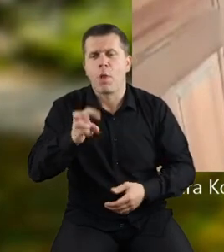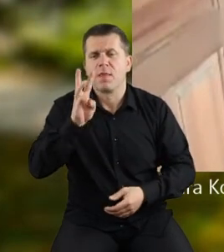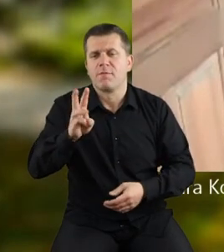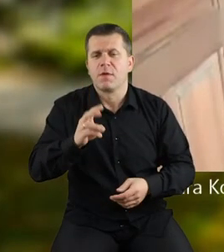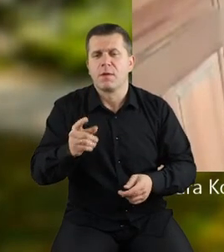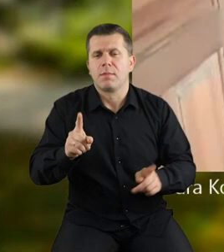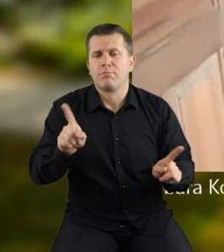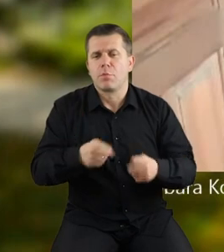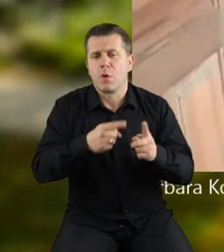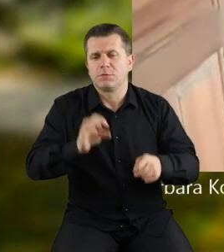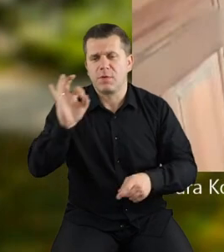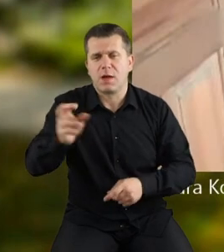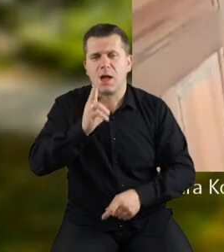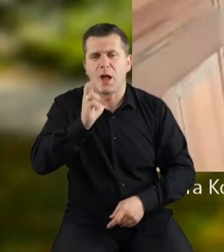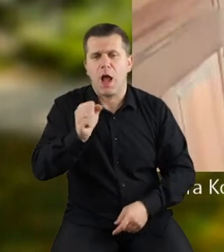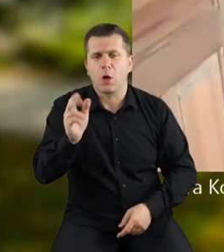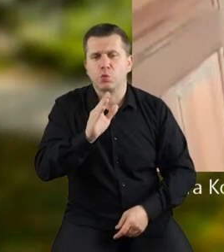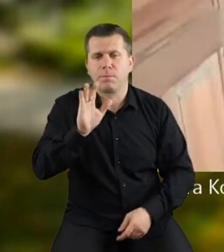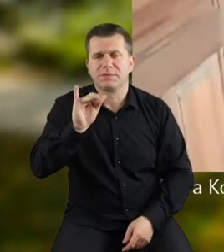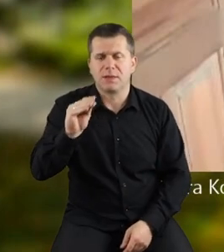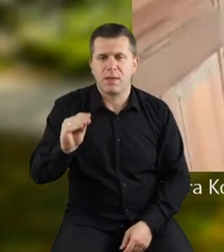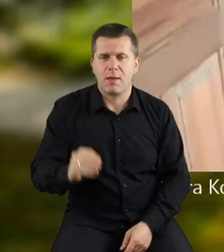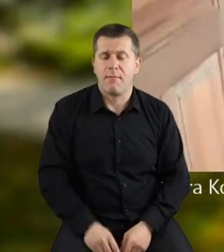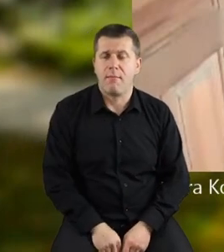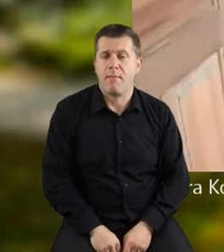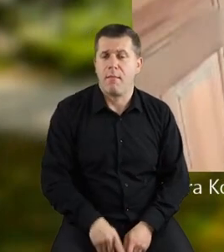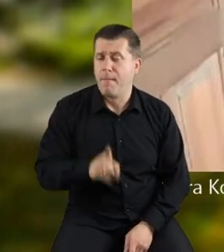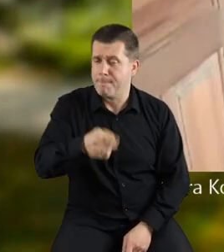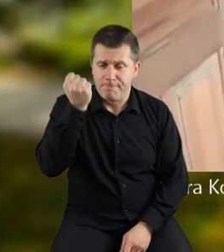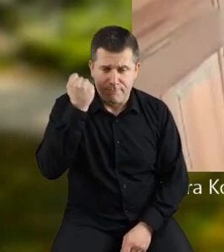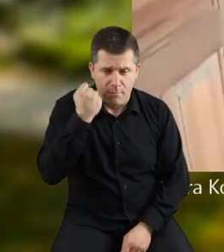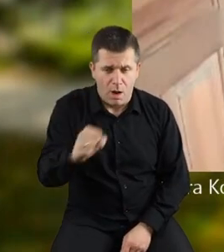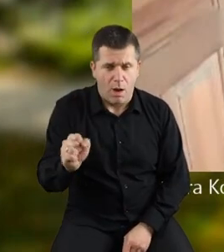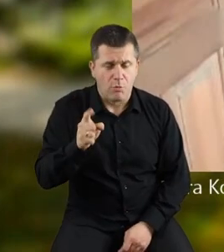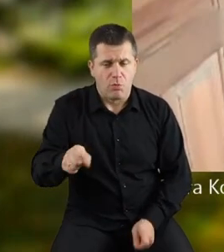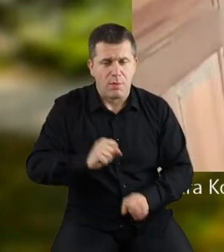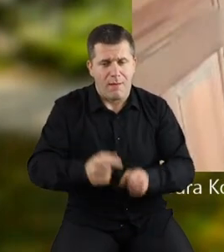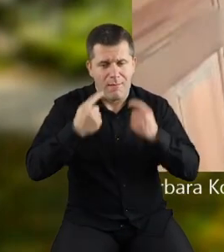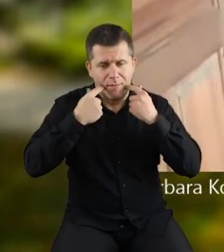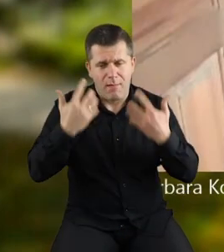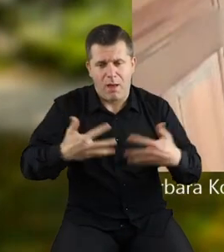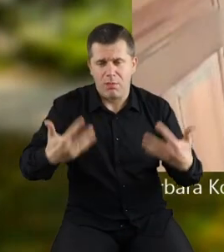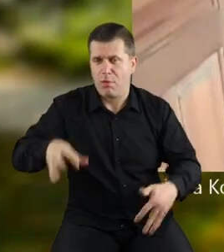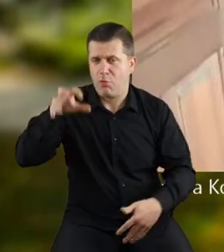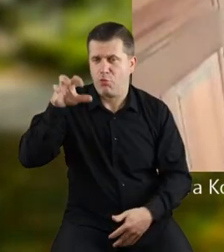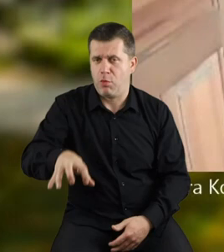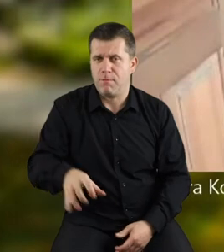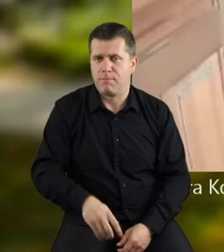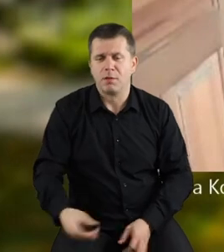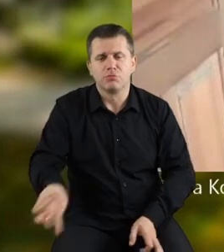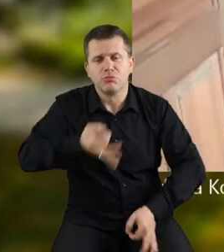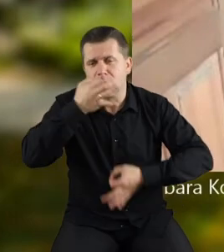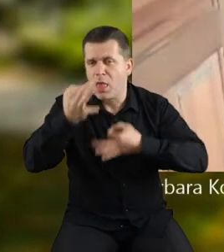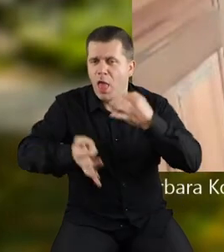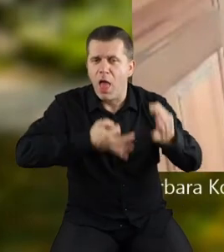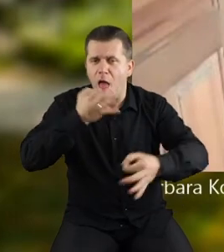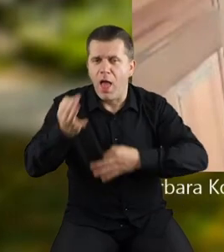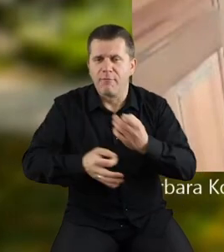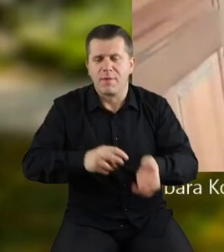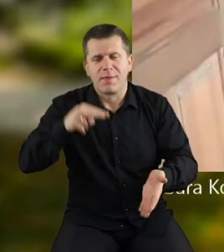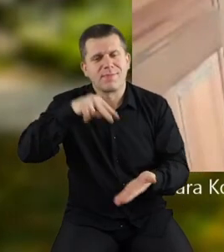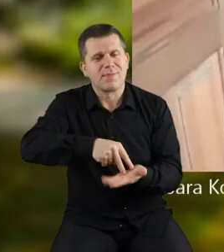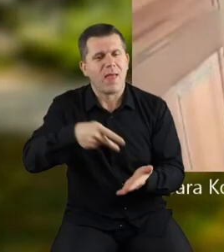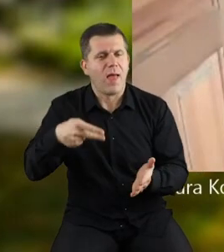motywach piosenek kaszubskich, a bardzo to radosna grupa,